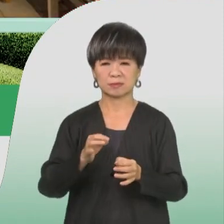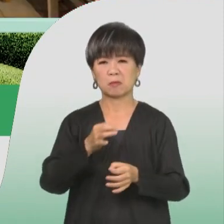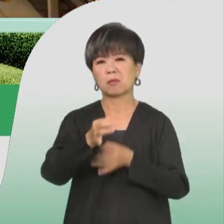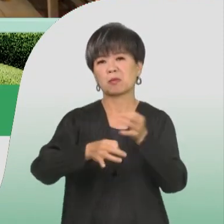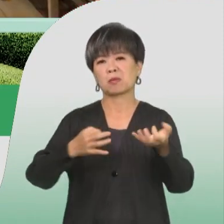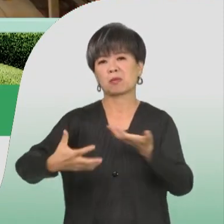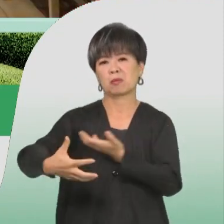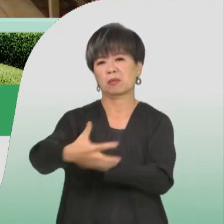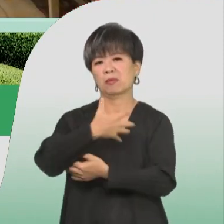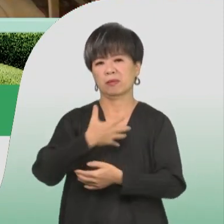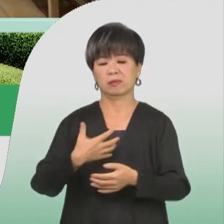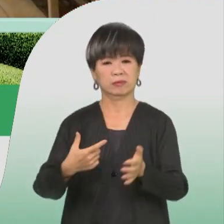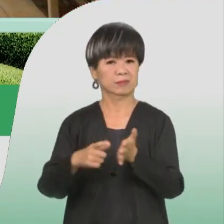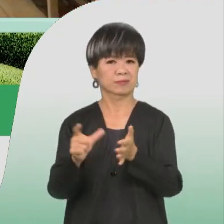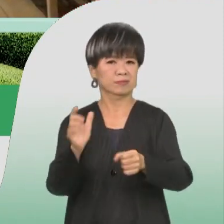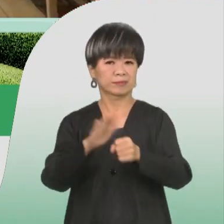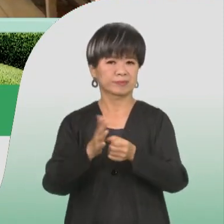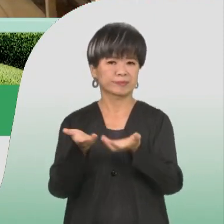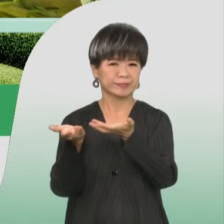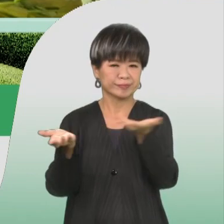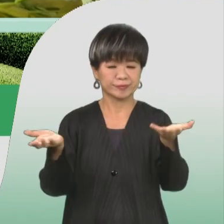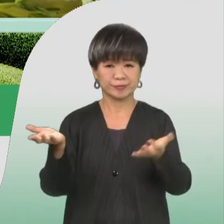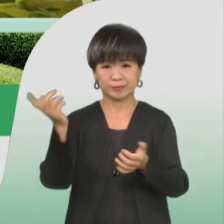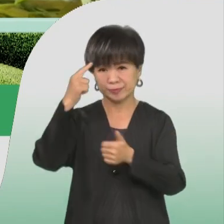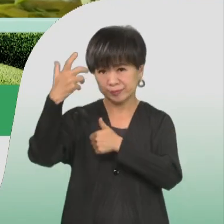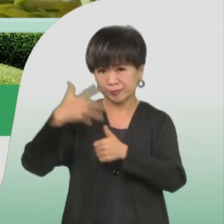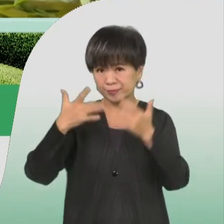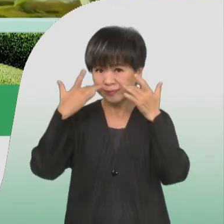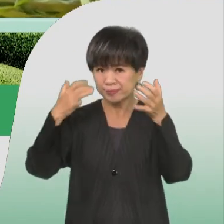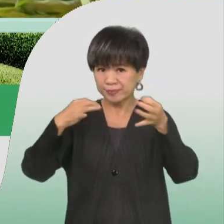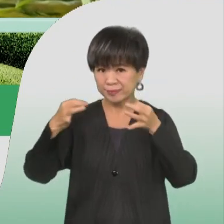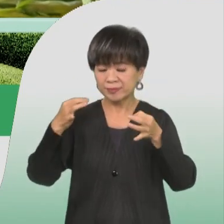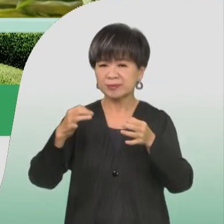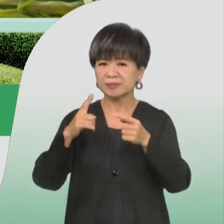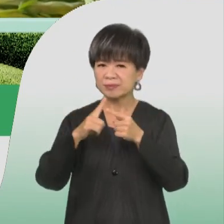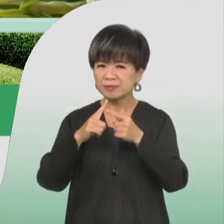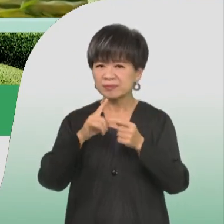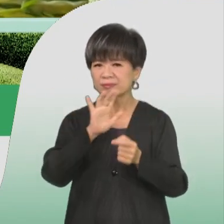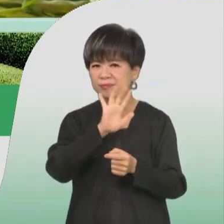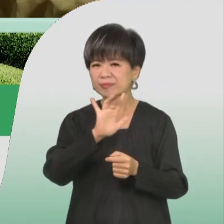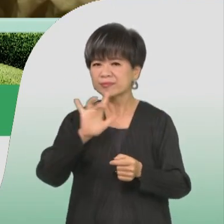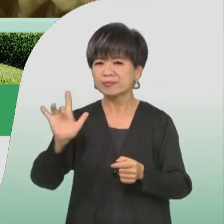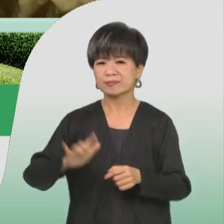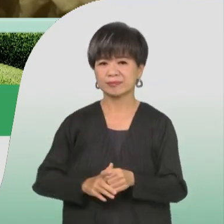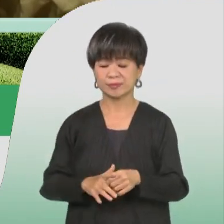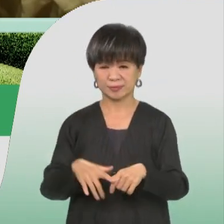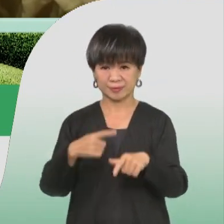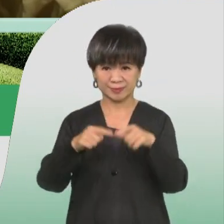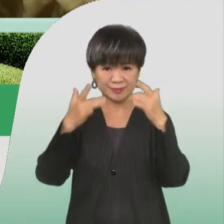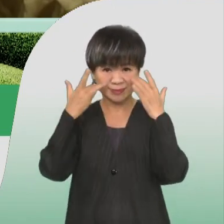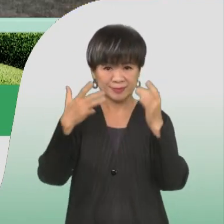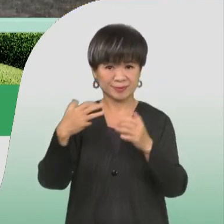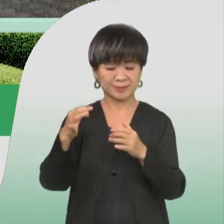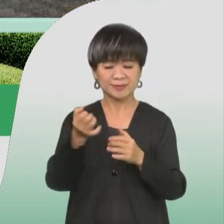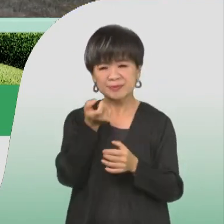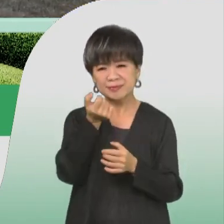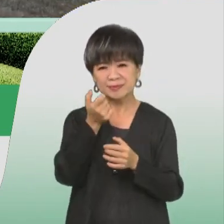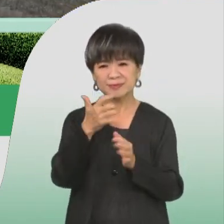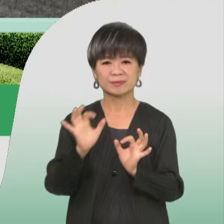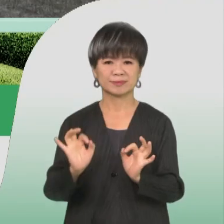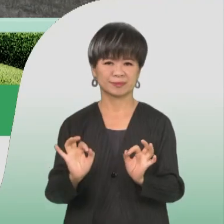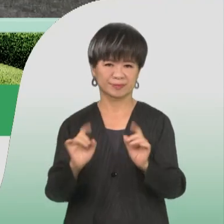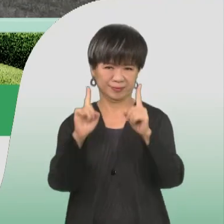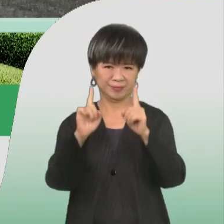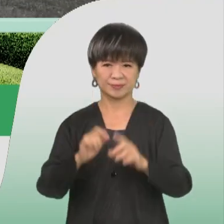强强负五差部分。那我哋传统市场嘅部分，虽然人就变少，不过杂菜类嘅价市系